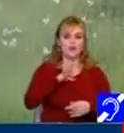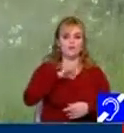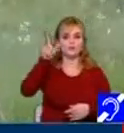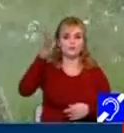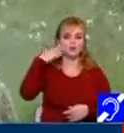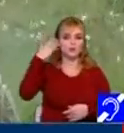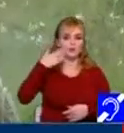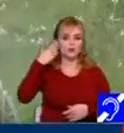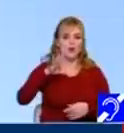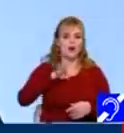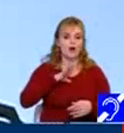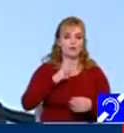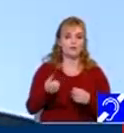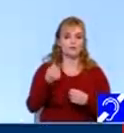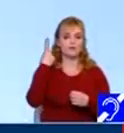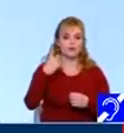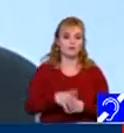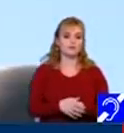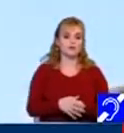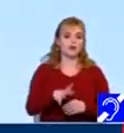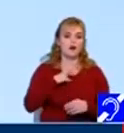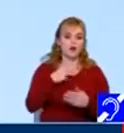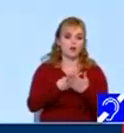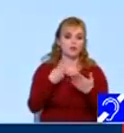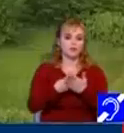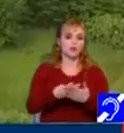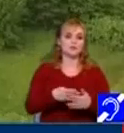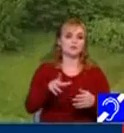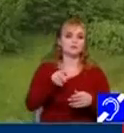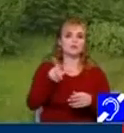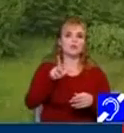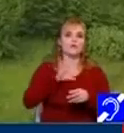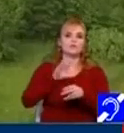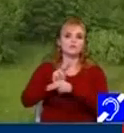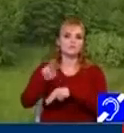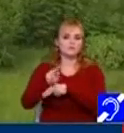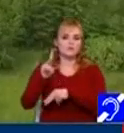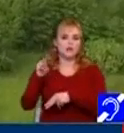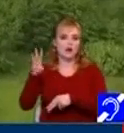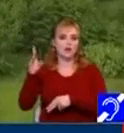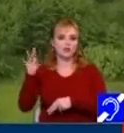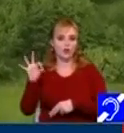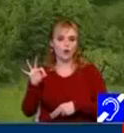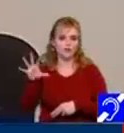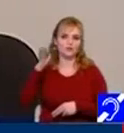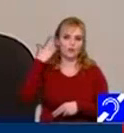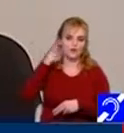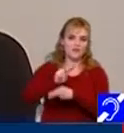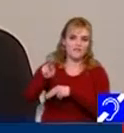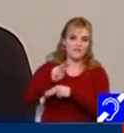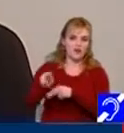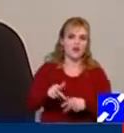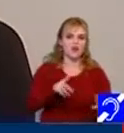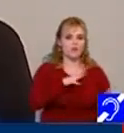aflat în România, unde a descoperit și reflectat în imagini misiunea NATO în zonă și beneficiile aduse pe linie de securitate. Și